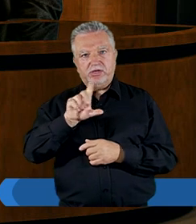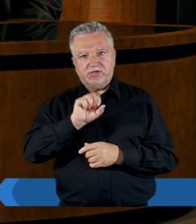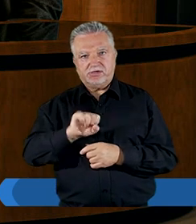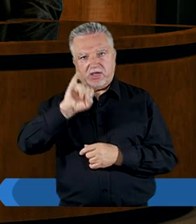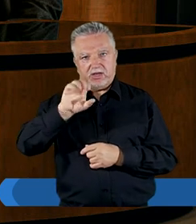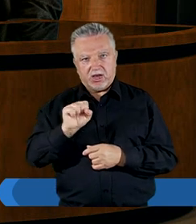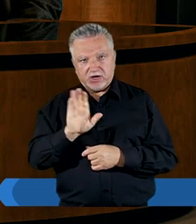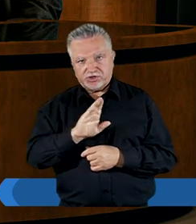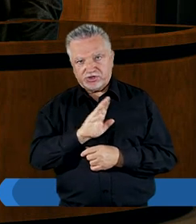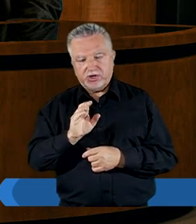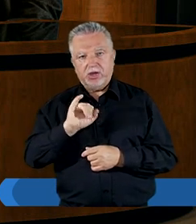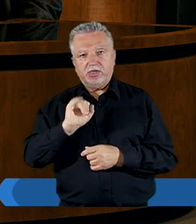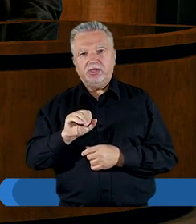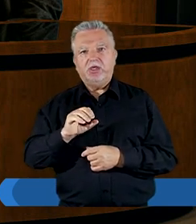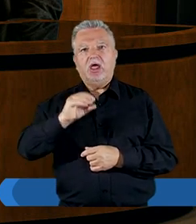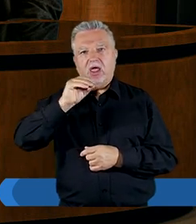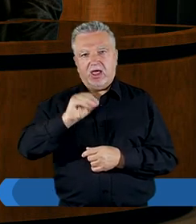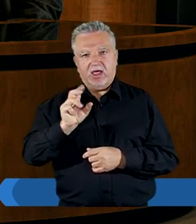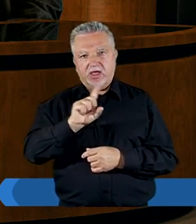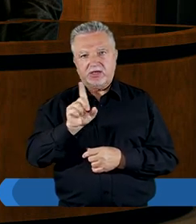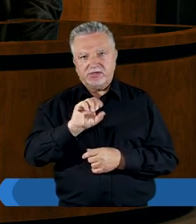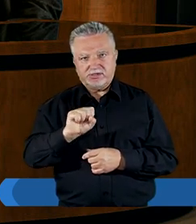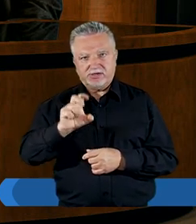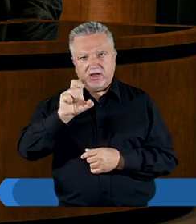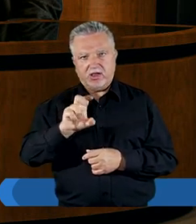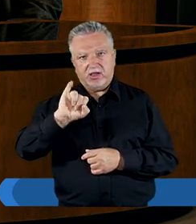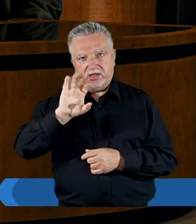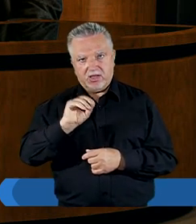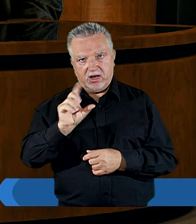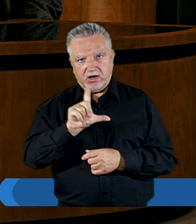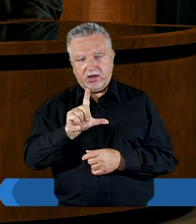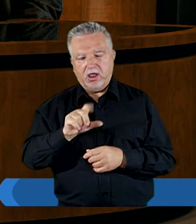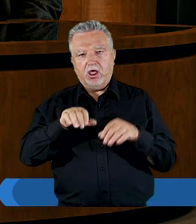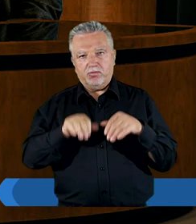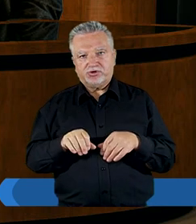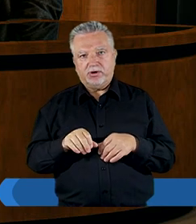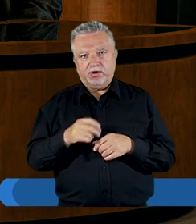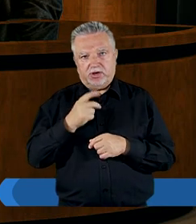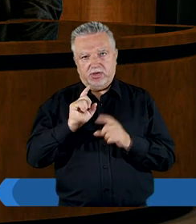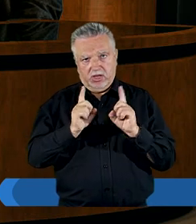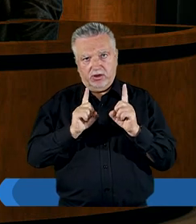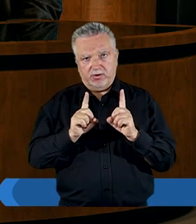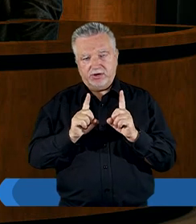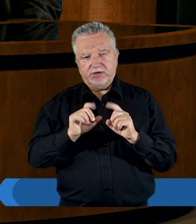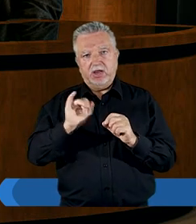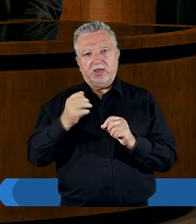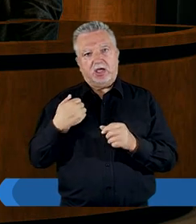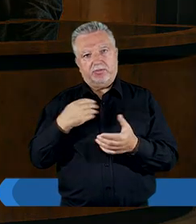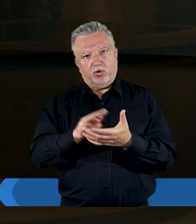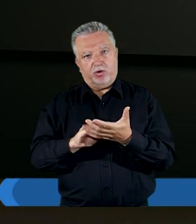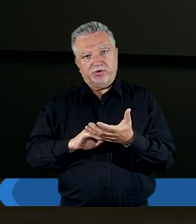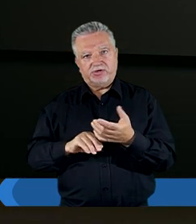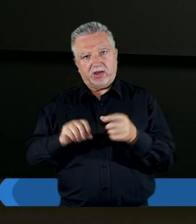Ezechiela, możemy jeszcze prześledzić, i w jaki sposób został scharakteryzowany